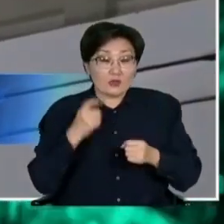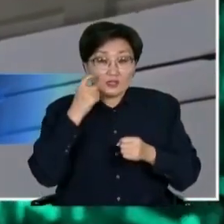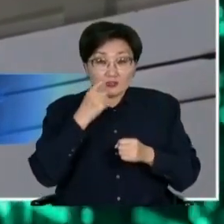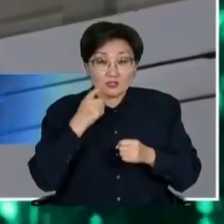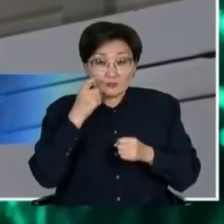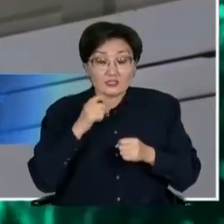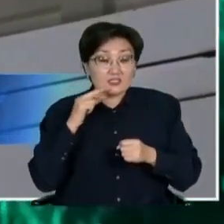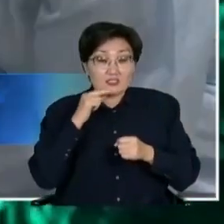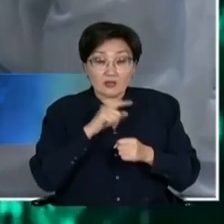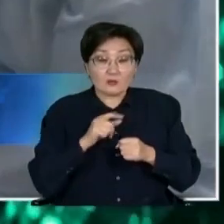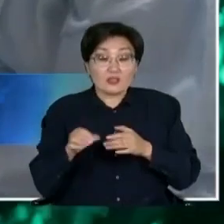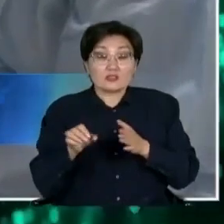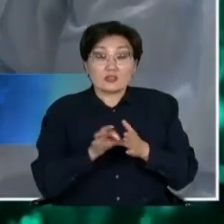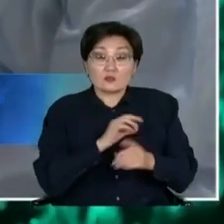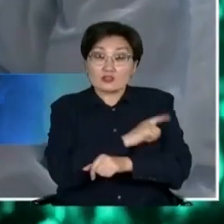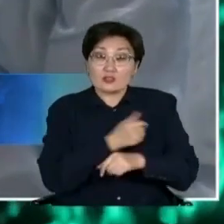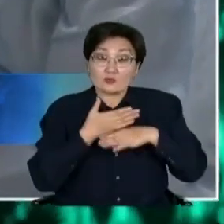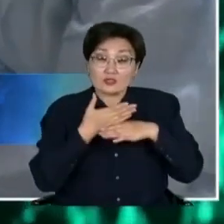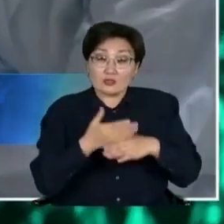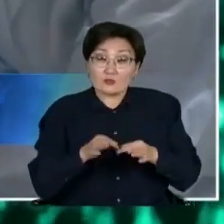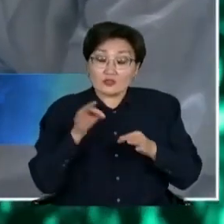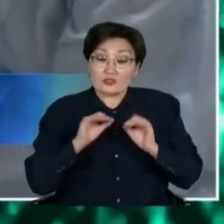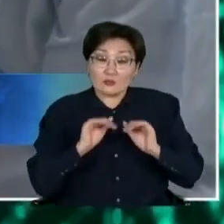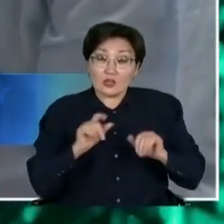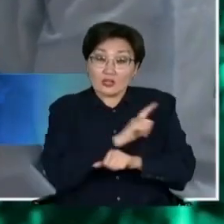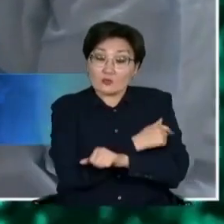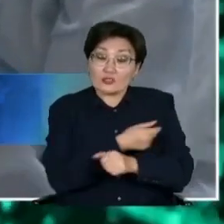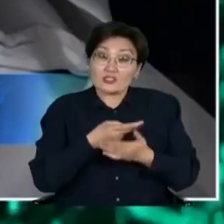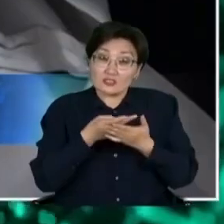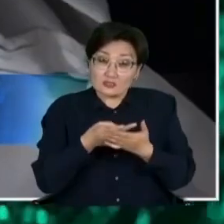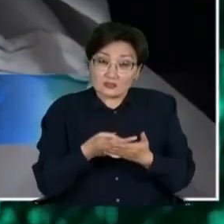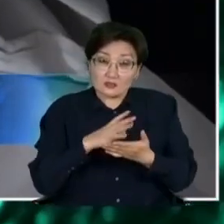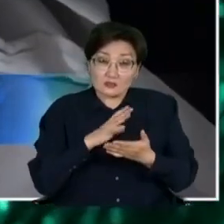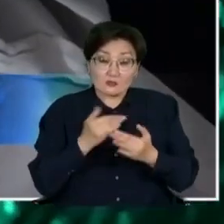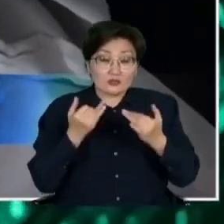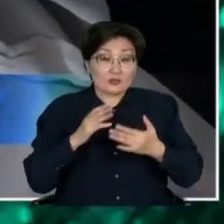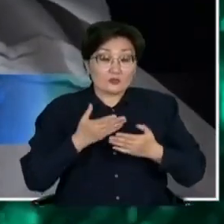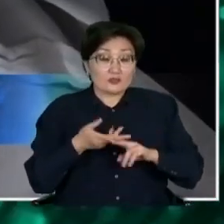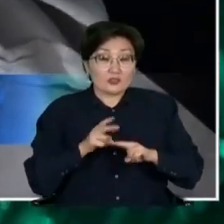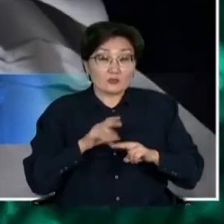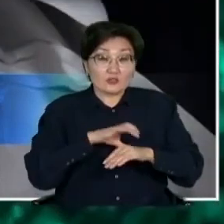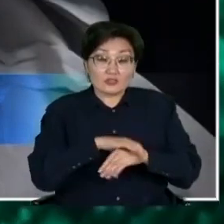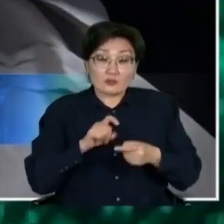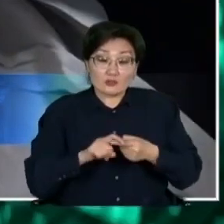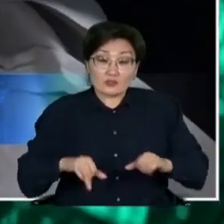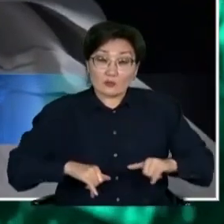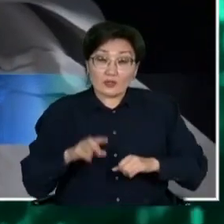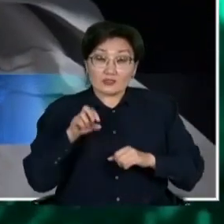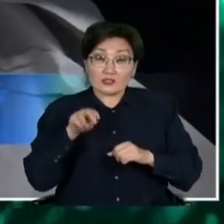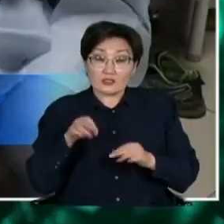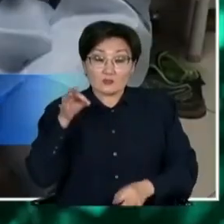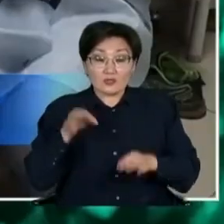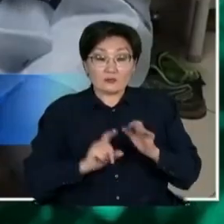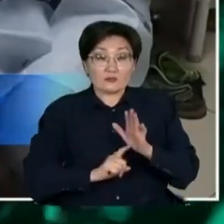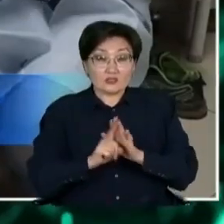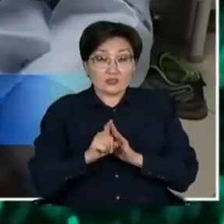уланған жасөспірімдер жедел жәрдем көлігімен облыстық балалар ауруханасына жеткізілген. Қазір бұл оқиғаға қатысты бұзақылық бабымен қылмыстық